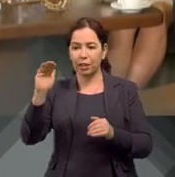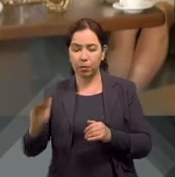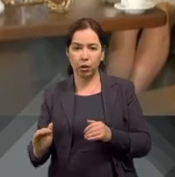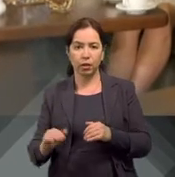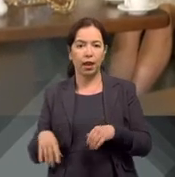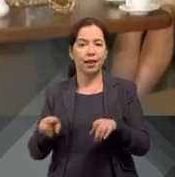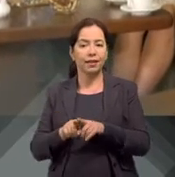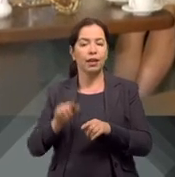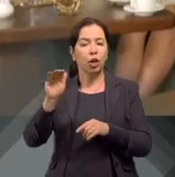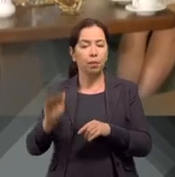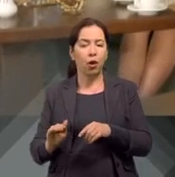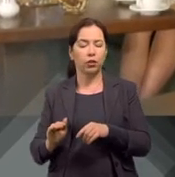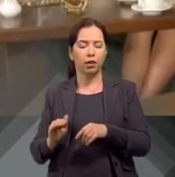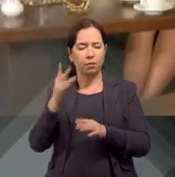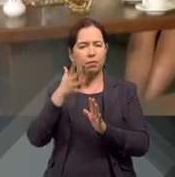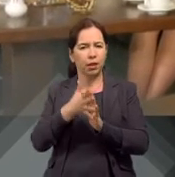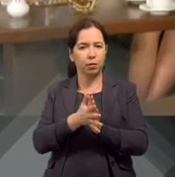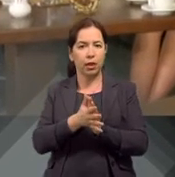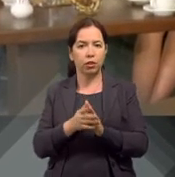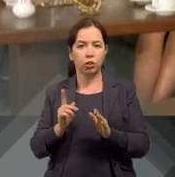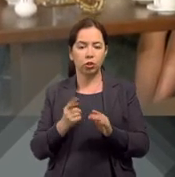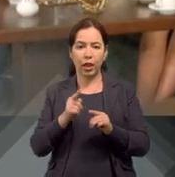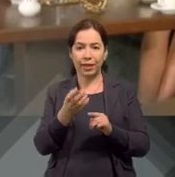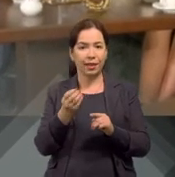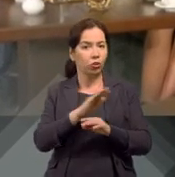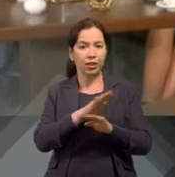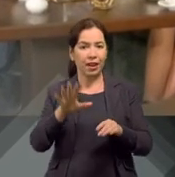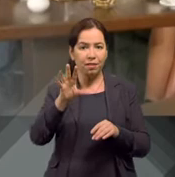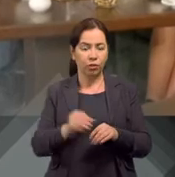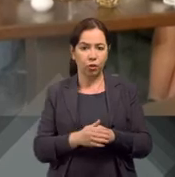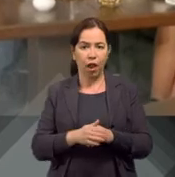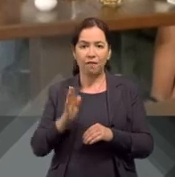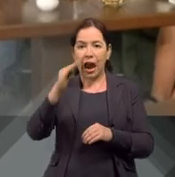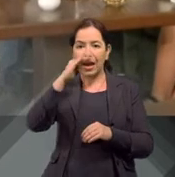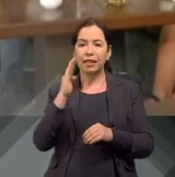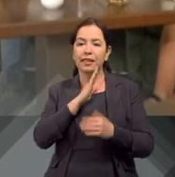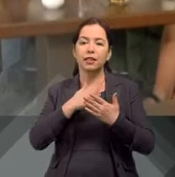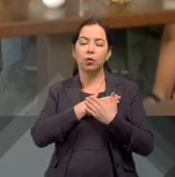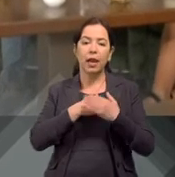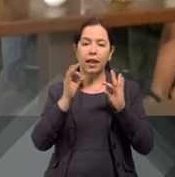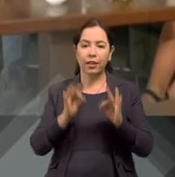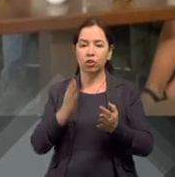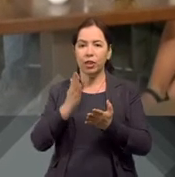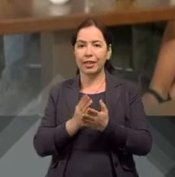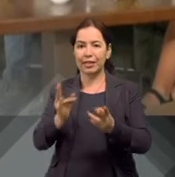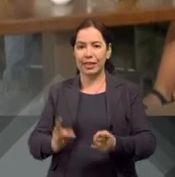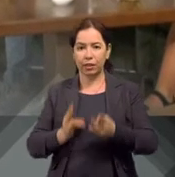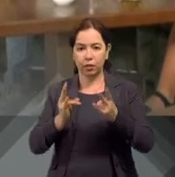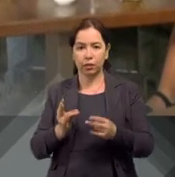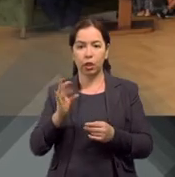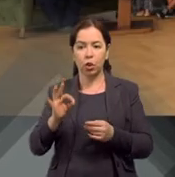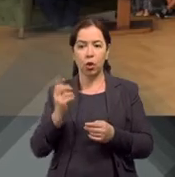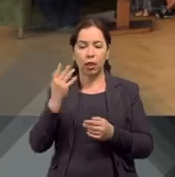в тайне где-то сердца понимаешь, что это не все. В родительской любви, конечно, есть нежность, но когда мы говорим о